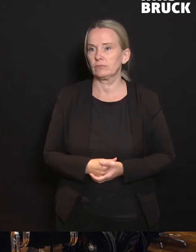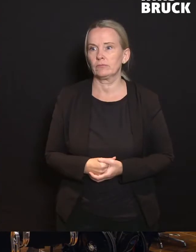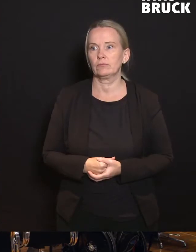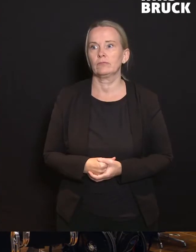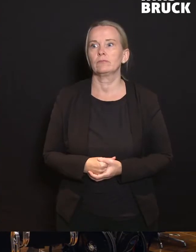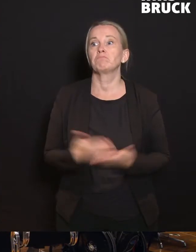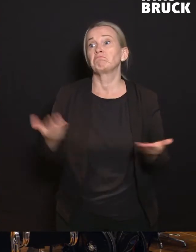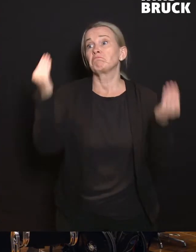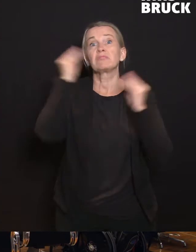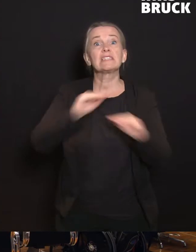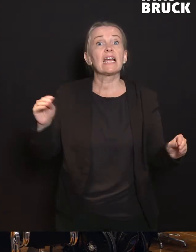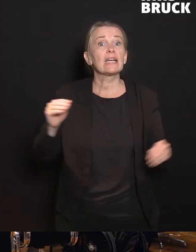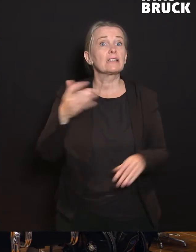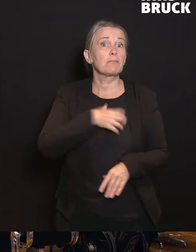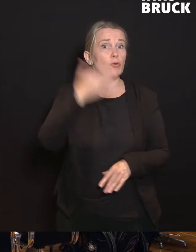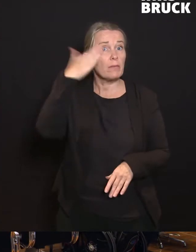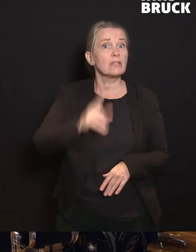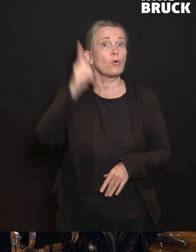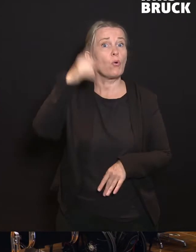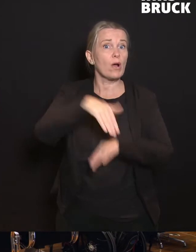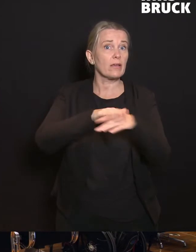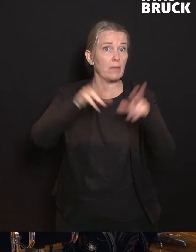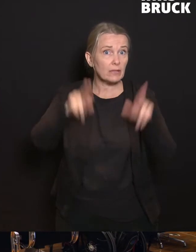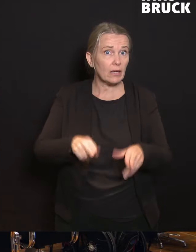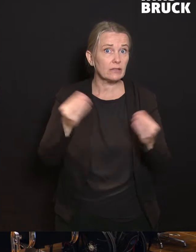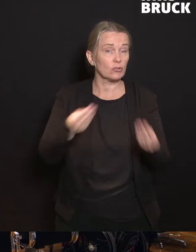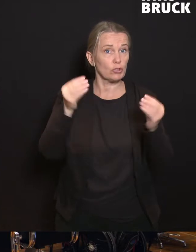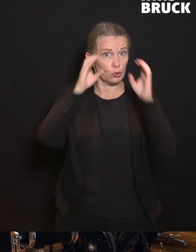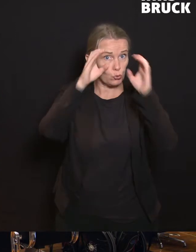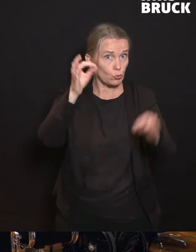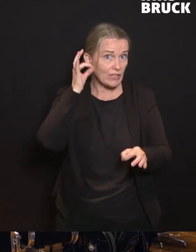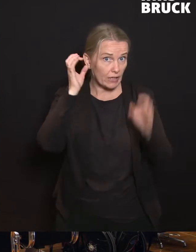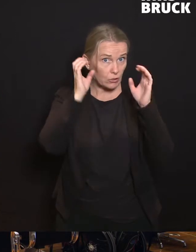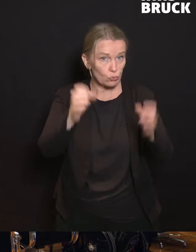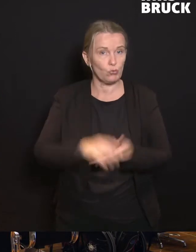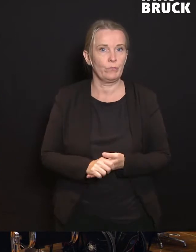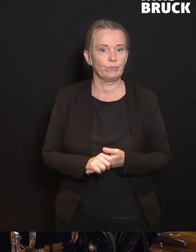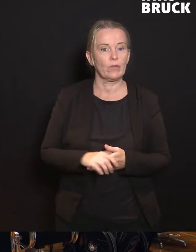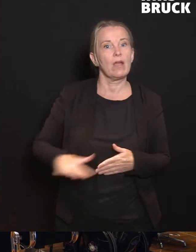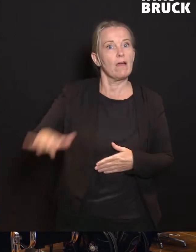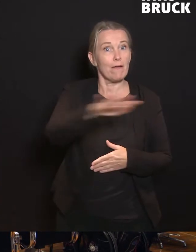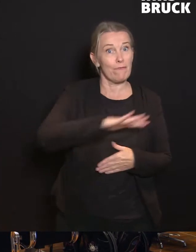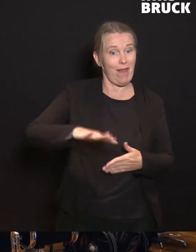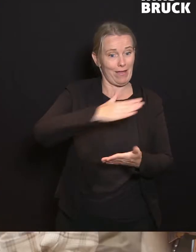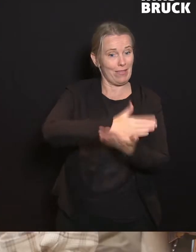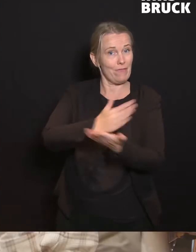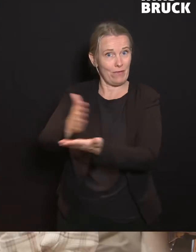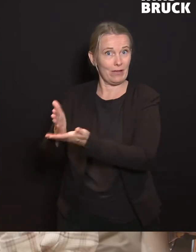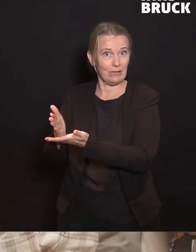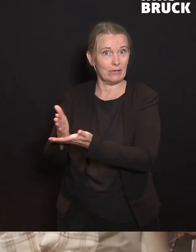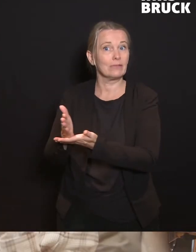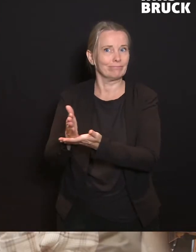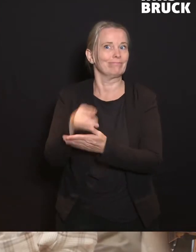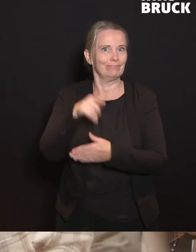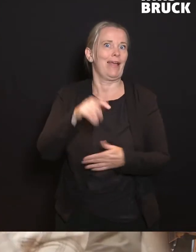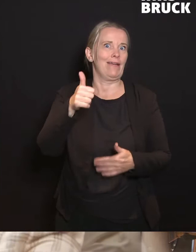Sehr geehrter Herr Bürgermeister, hoher Gemeinderat, geschätzte Zuseherinnen und Zuseher. Flächenverteilung ist eine der zentralen